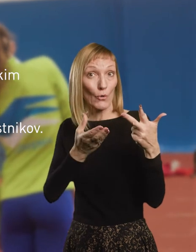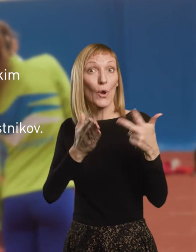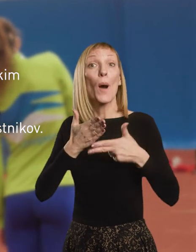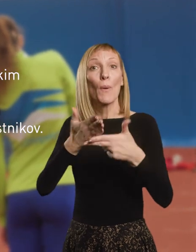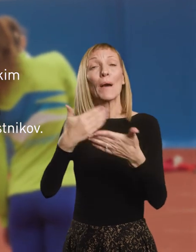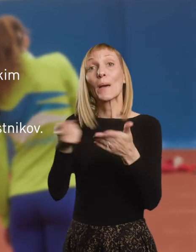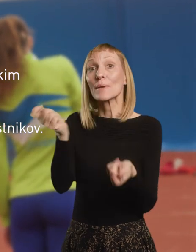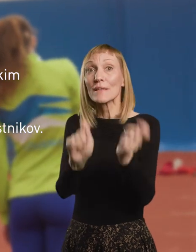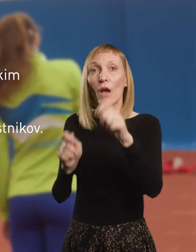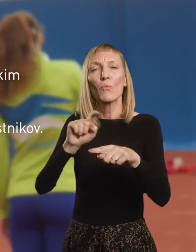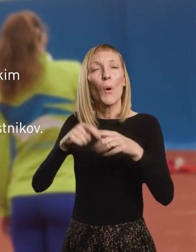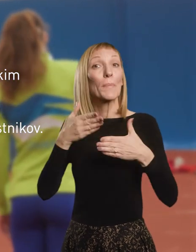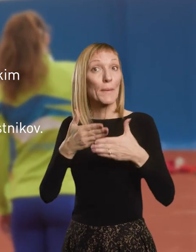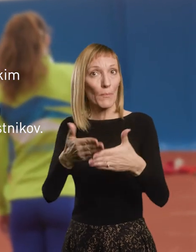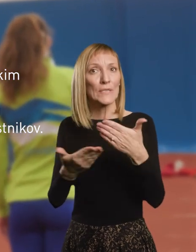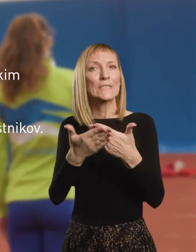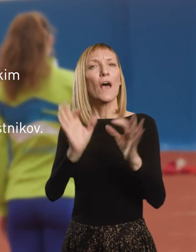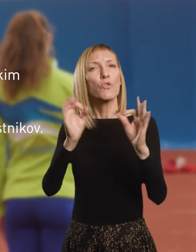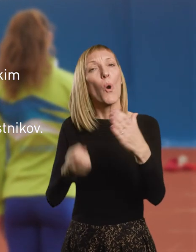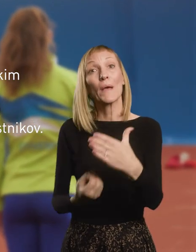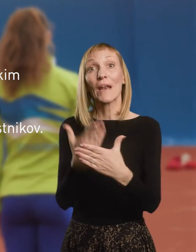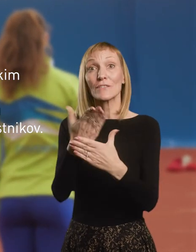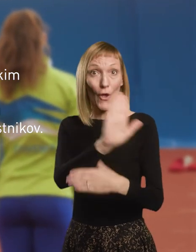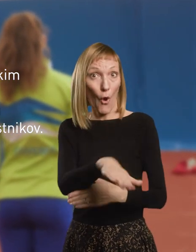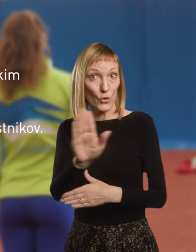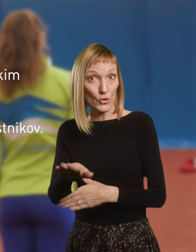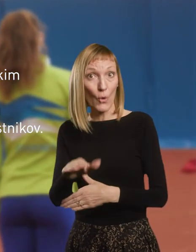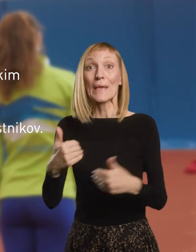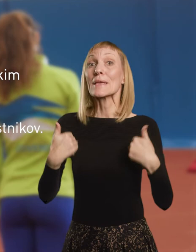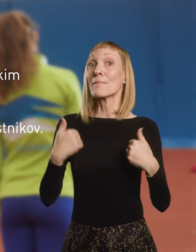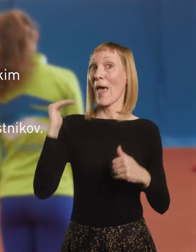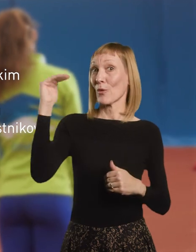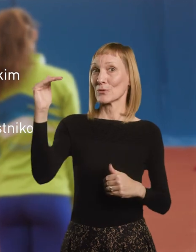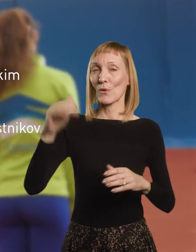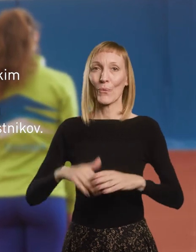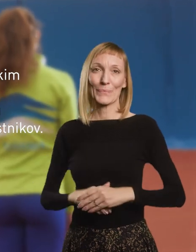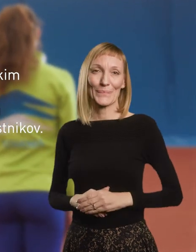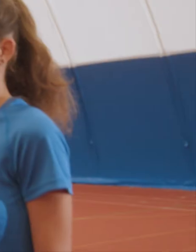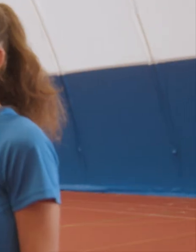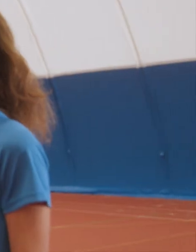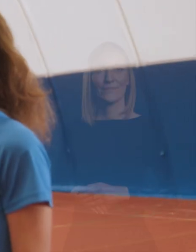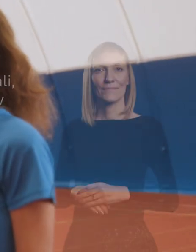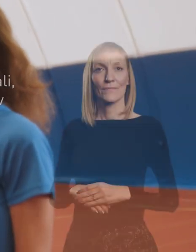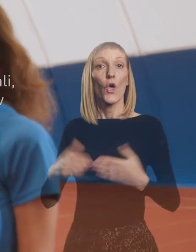Portorožu pomaga pri nakupu pripomočkov za optimalen razvoj otrok in mladostnikov.